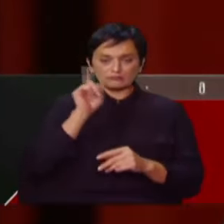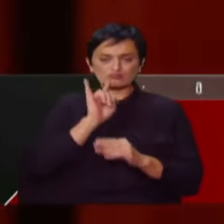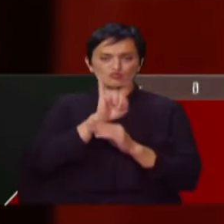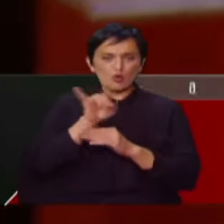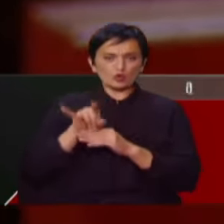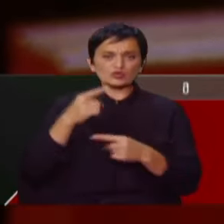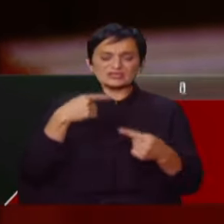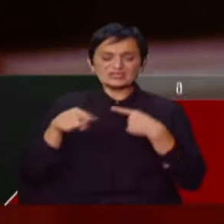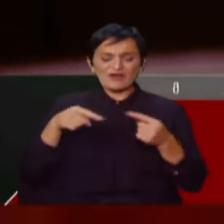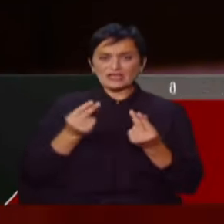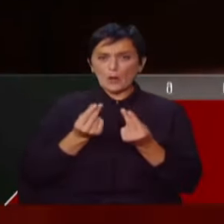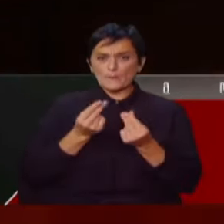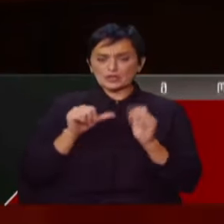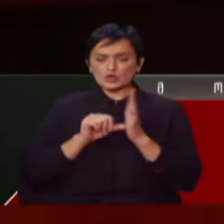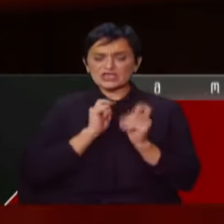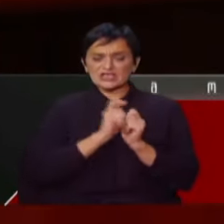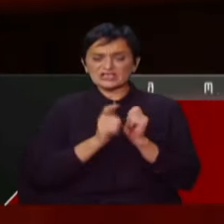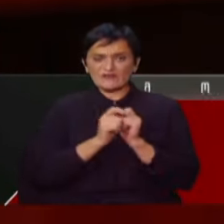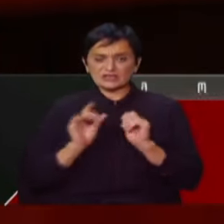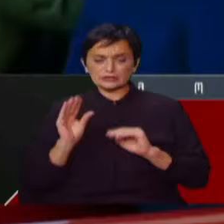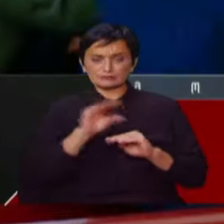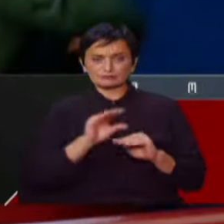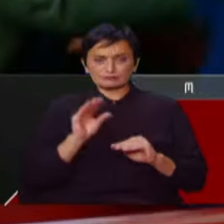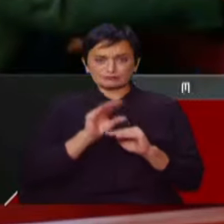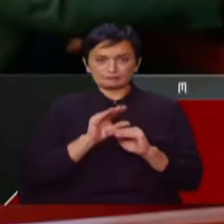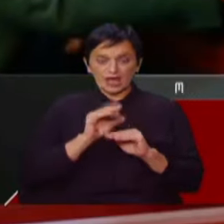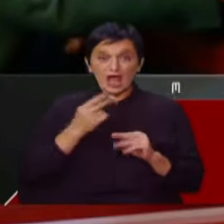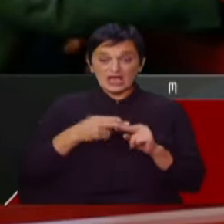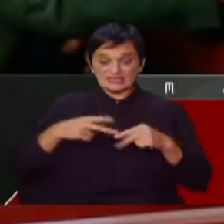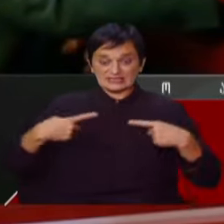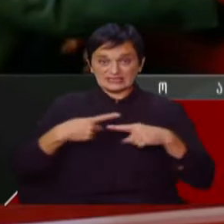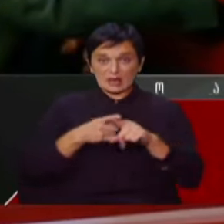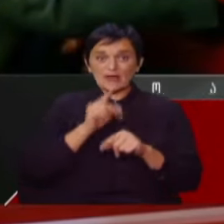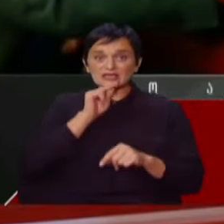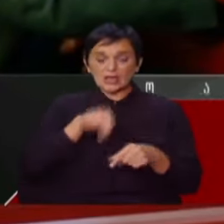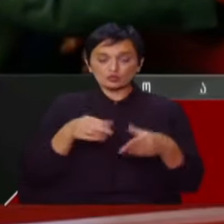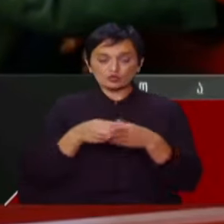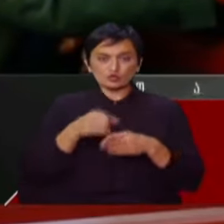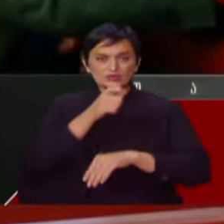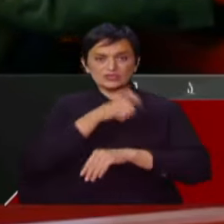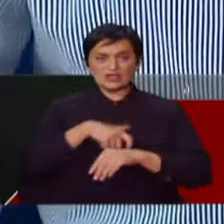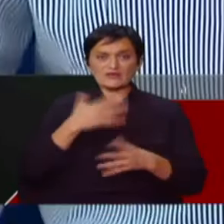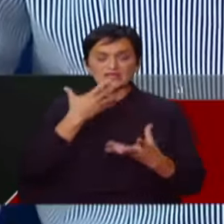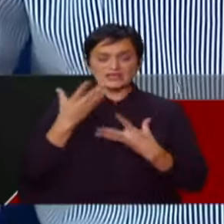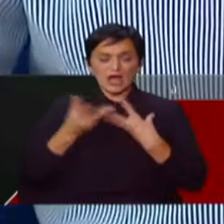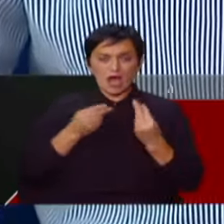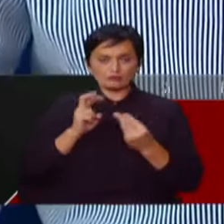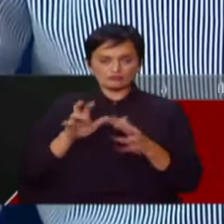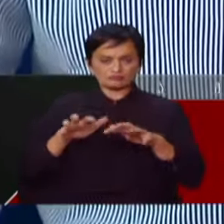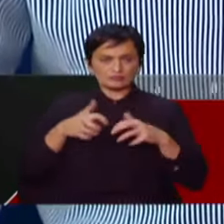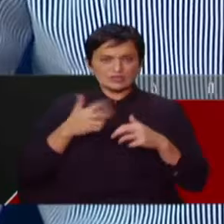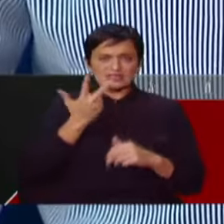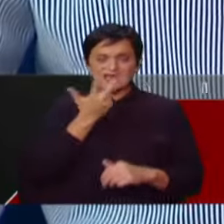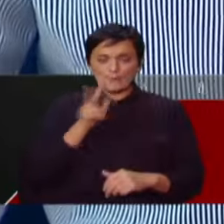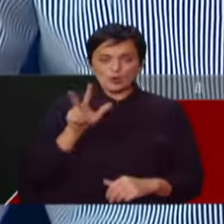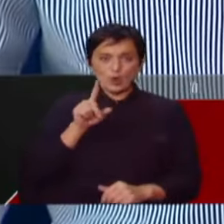Olibnen, Squadas Finansuri Investitsis Gan Hortzelebas. Agnishulis came with Dana Shaulebrivich Gupis Erebi Taglitura Dioclan Dahlobit, Sami